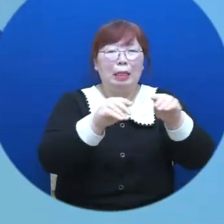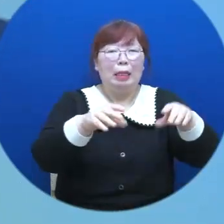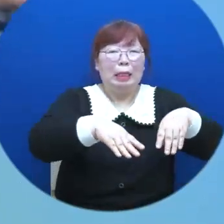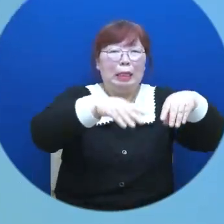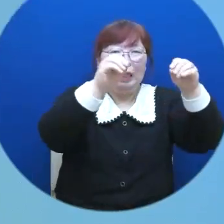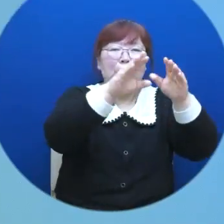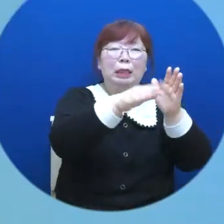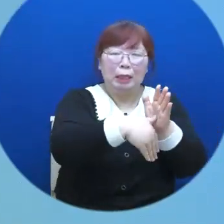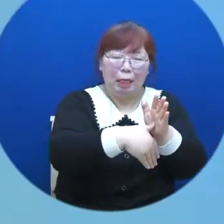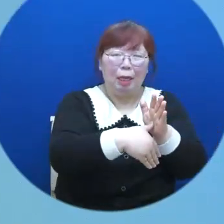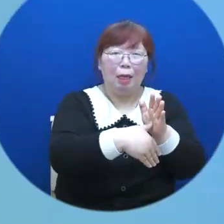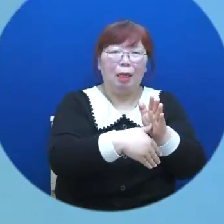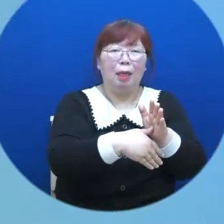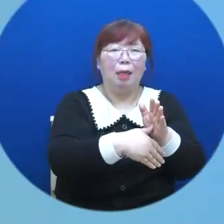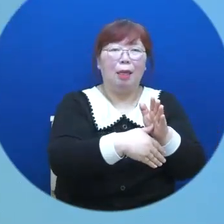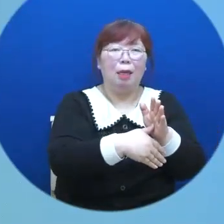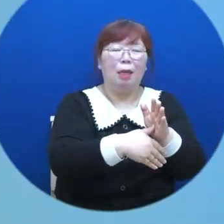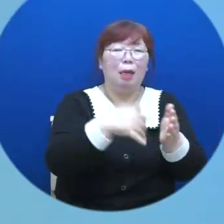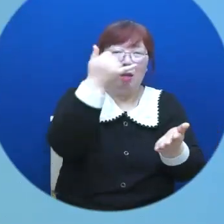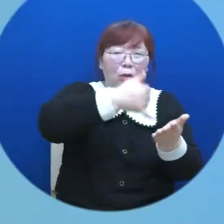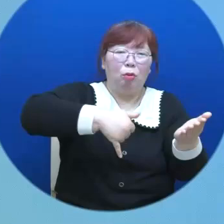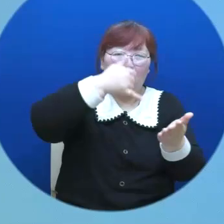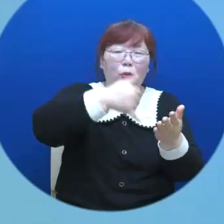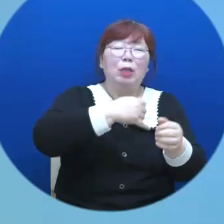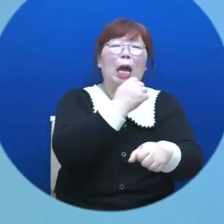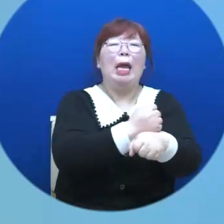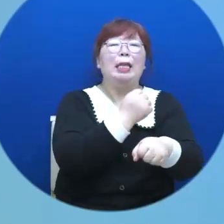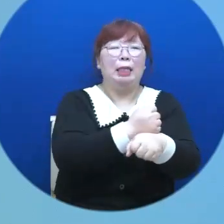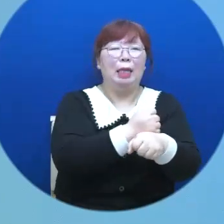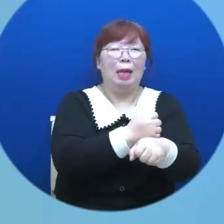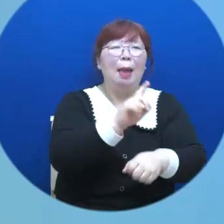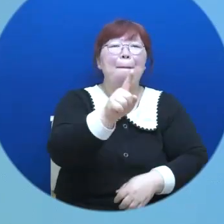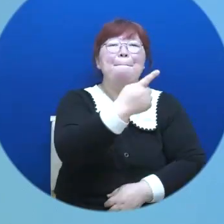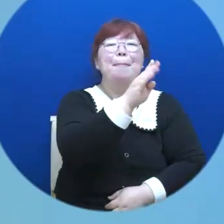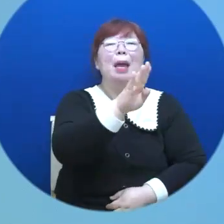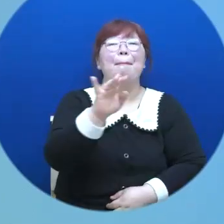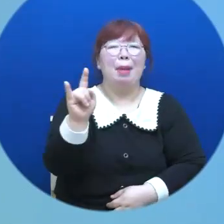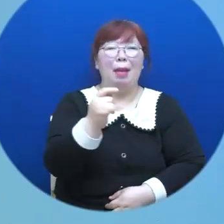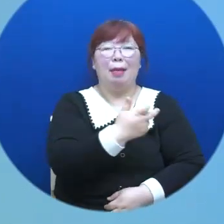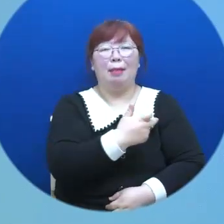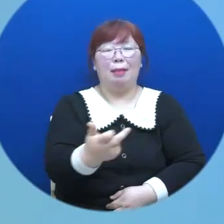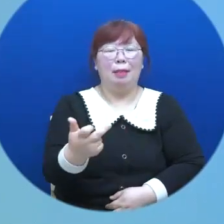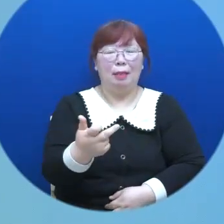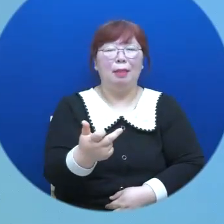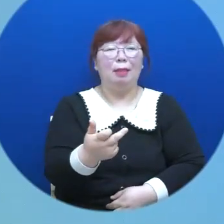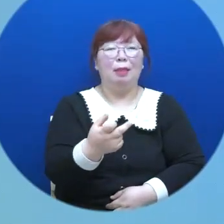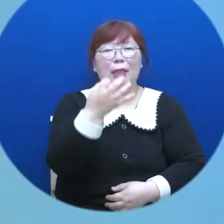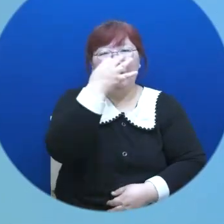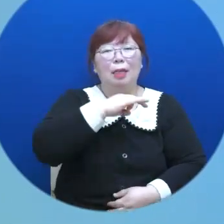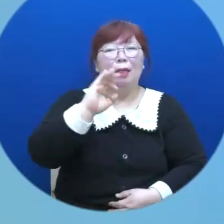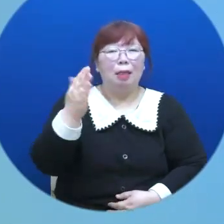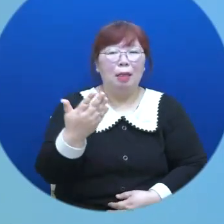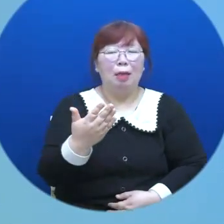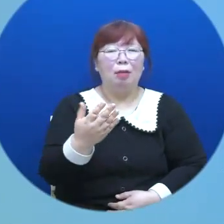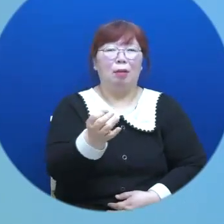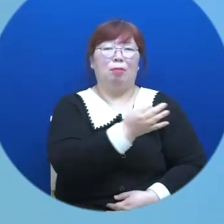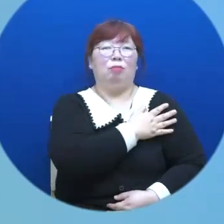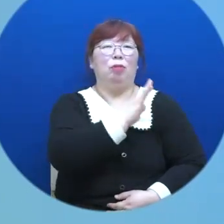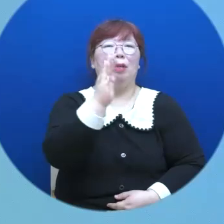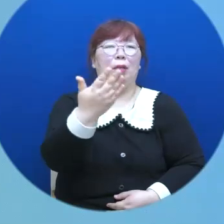농사했는데 100배의 복을 주었어. 그리하여 큰 거부가 됐지. 하나님의 인도받으니 이런 복이